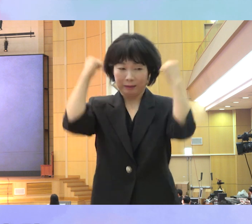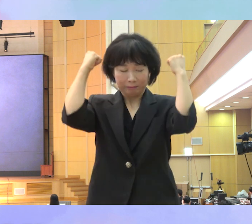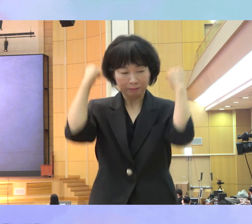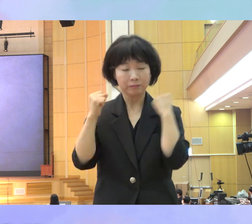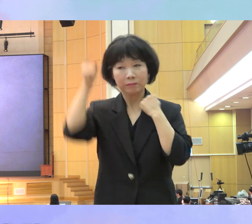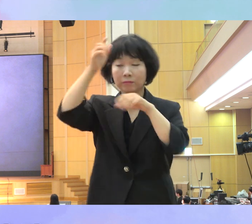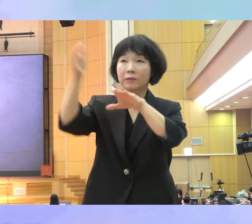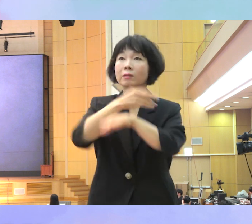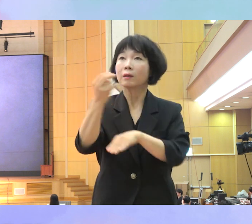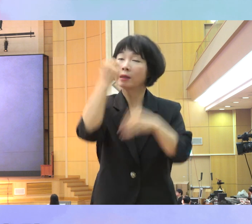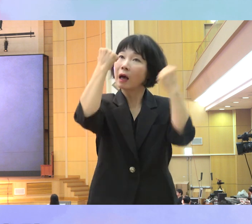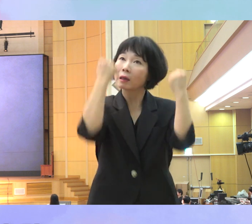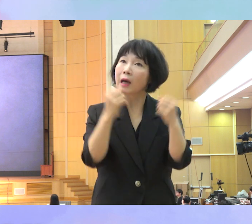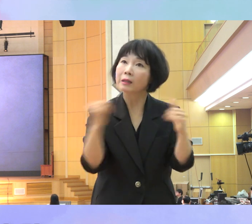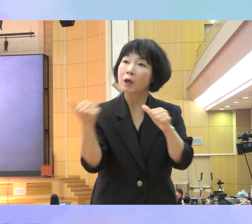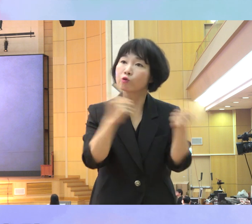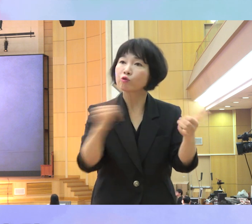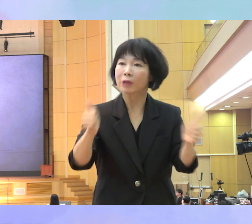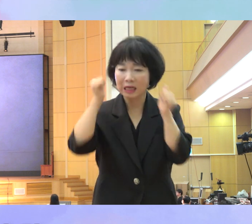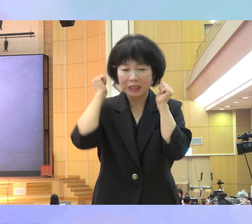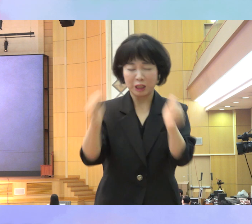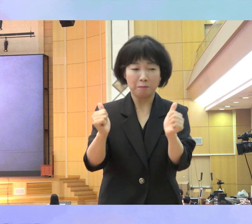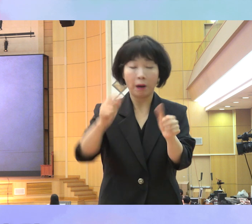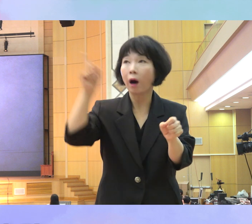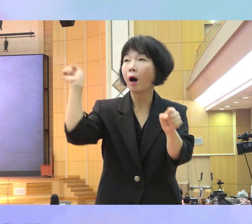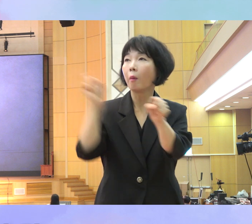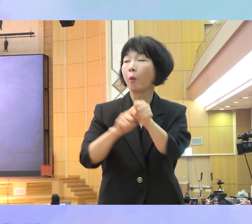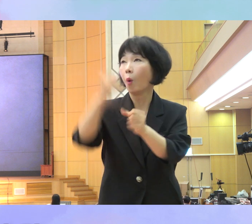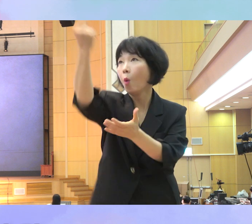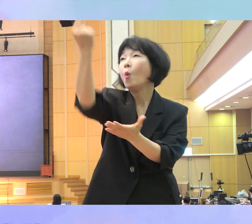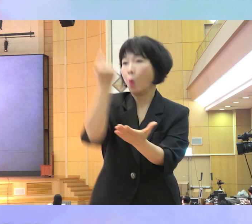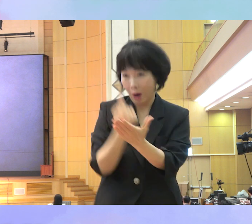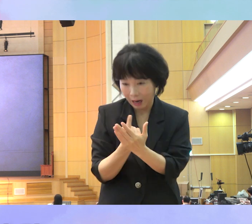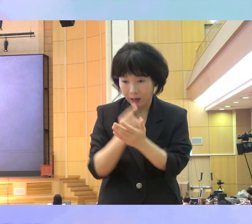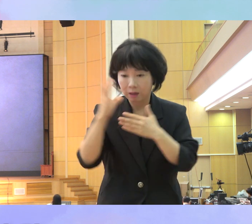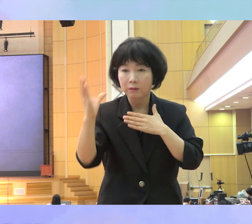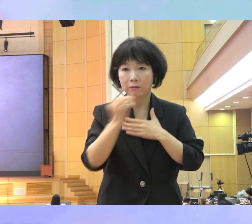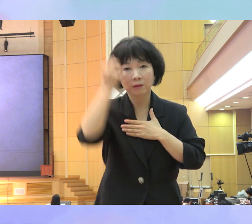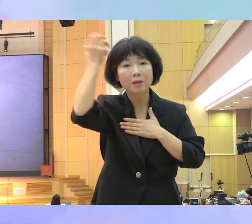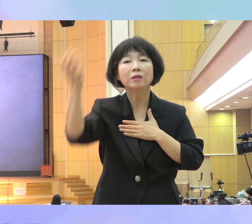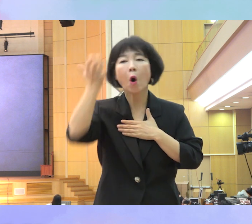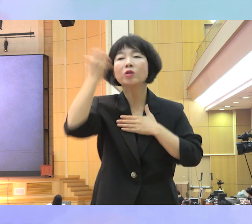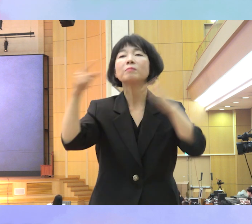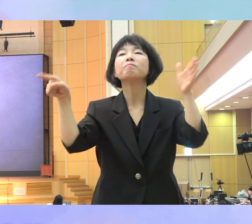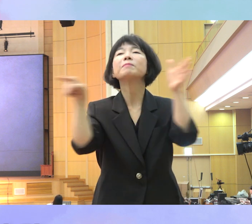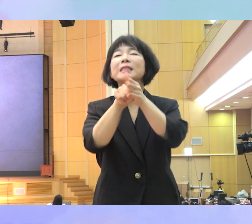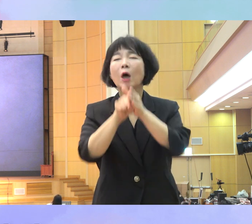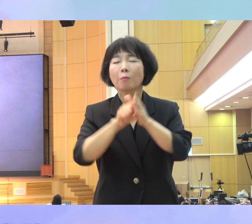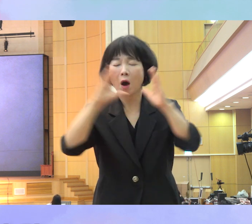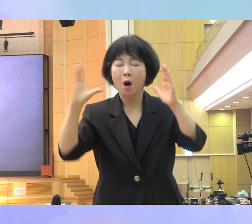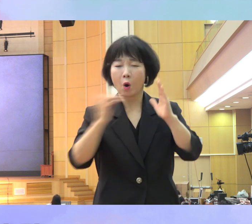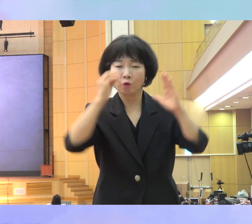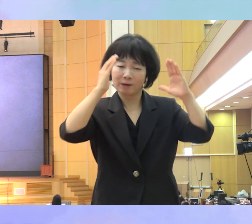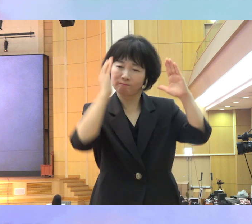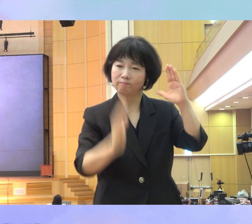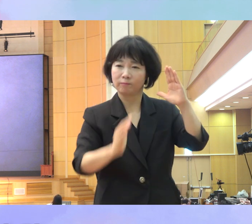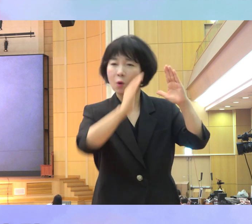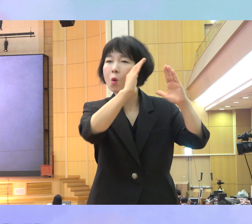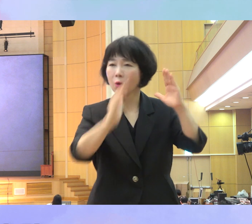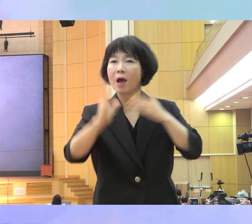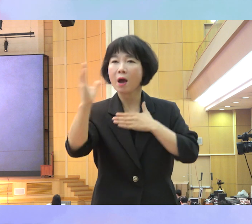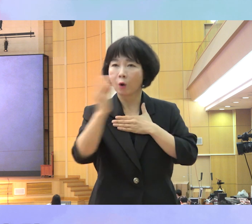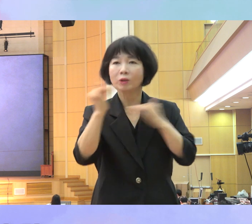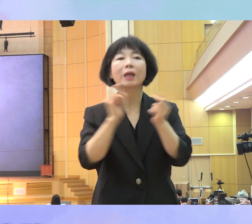계시다가 저리로서 산 자와 죽은 자를 심판하러 오시리라. 성령을 믿사오며